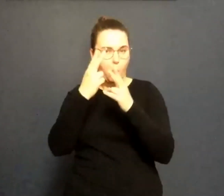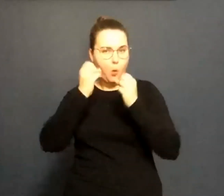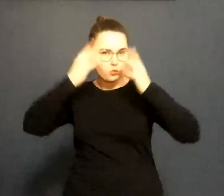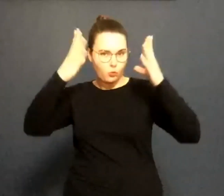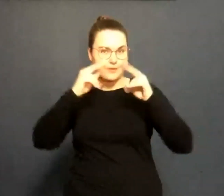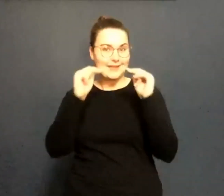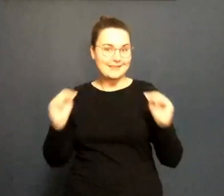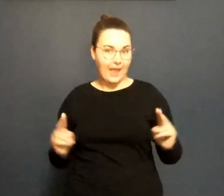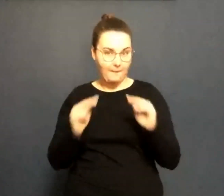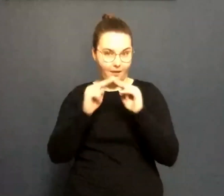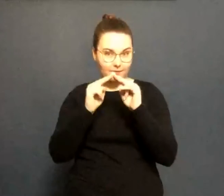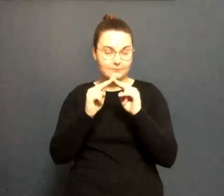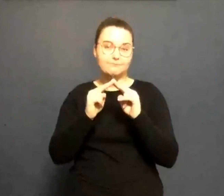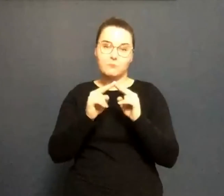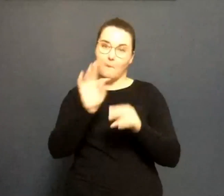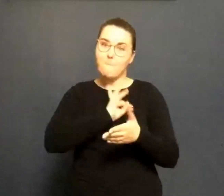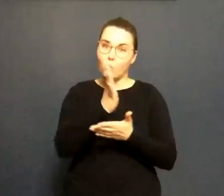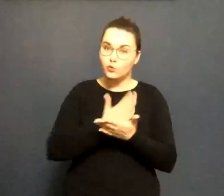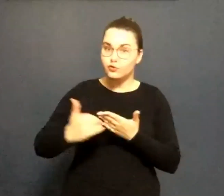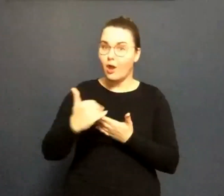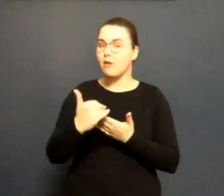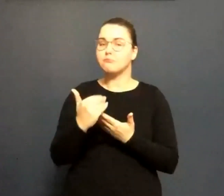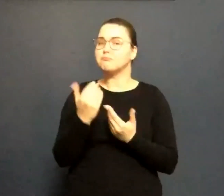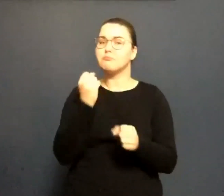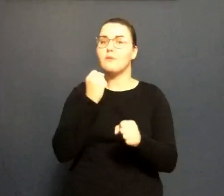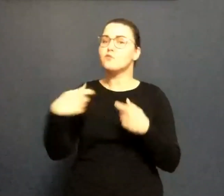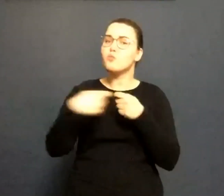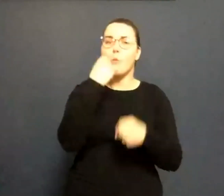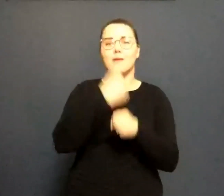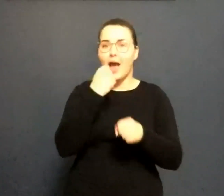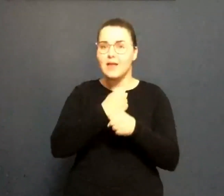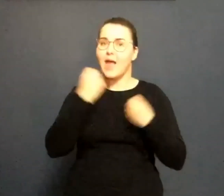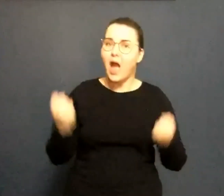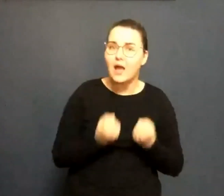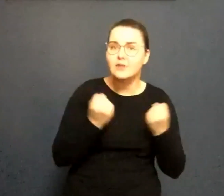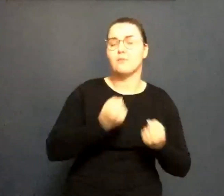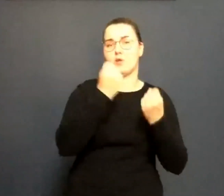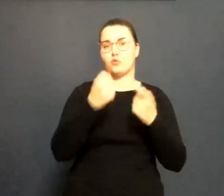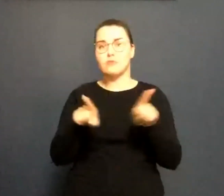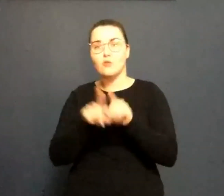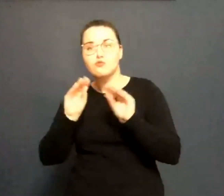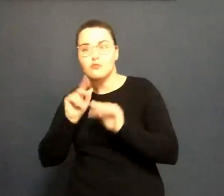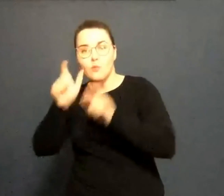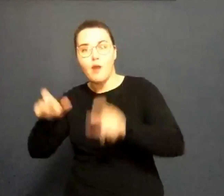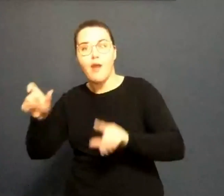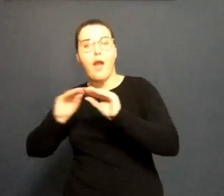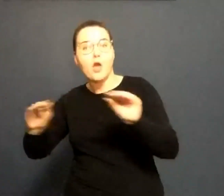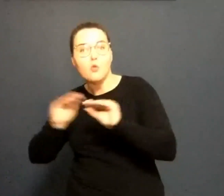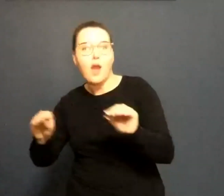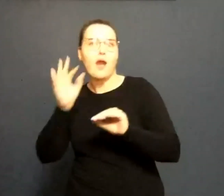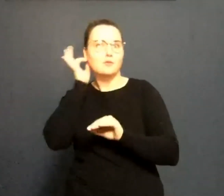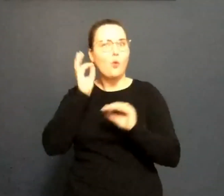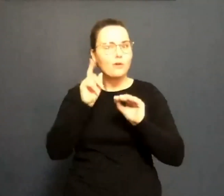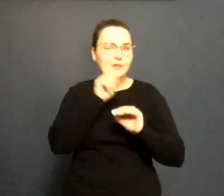dział, który pracuje z animatorami, z edukatorkami, również z pracownikami i pracownicami socjalnymi.